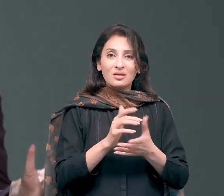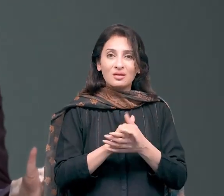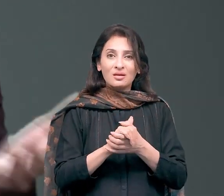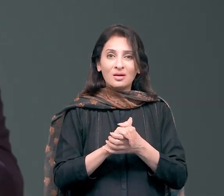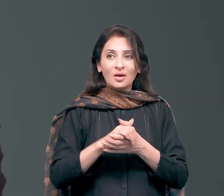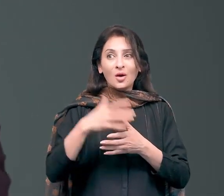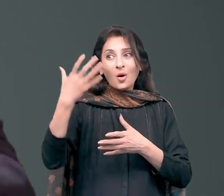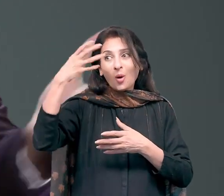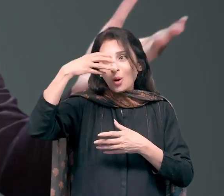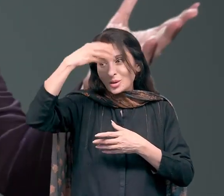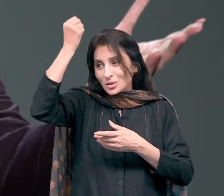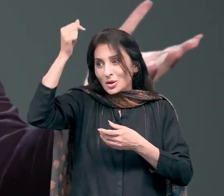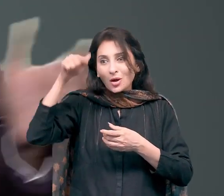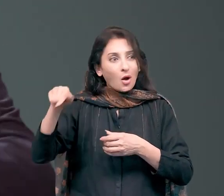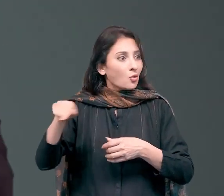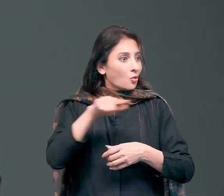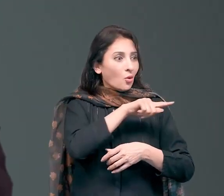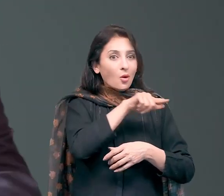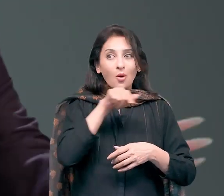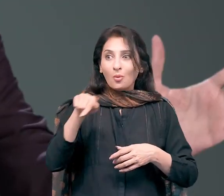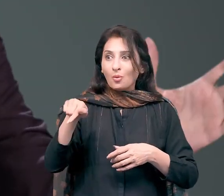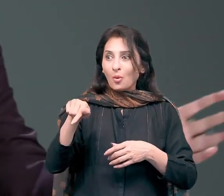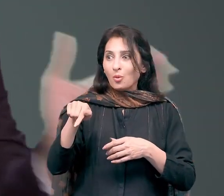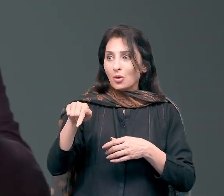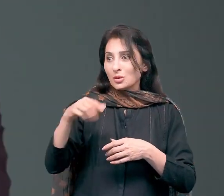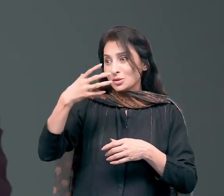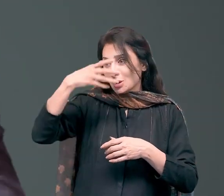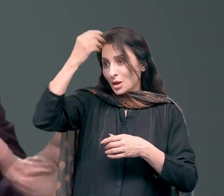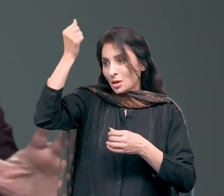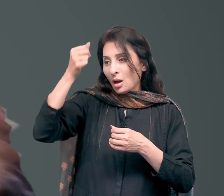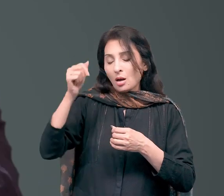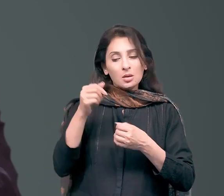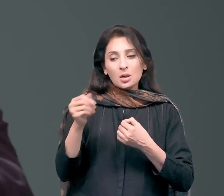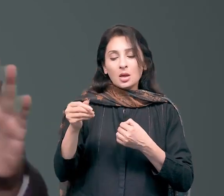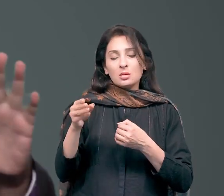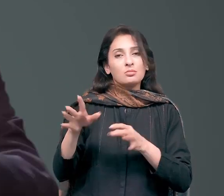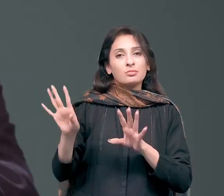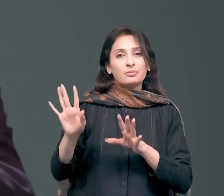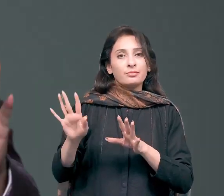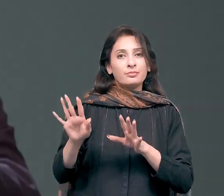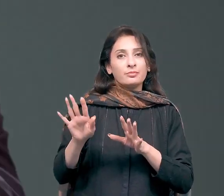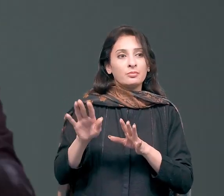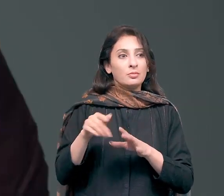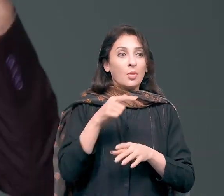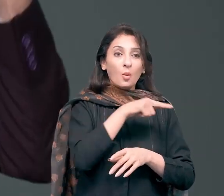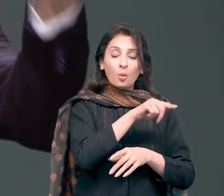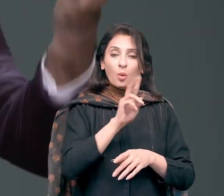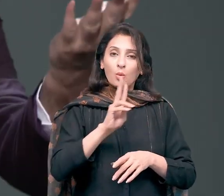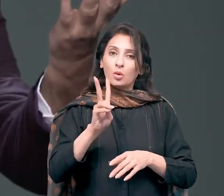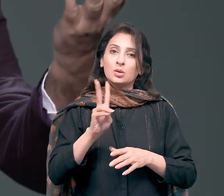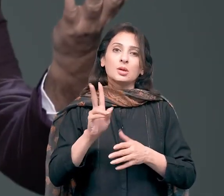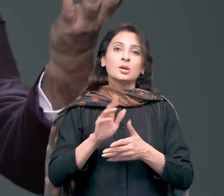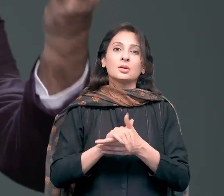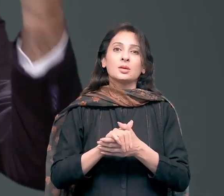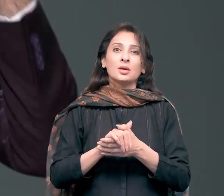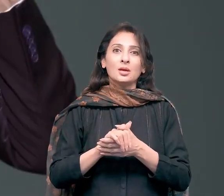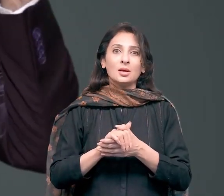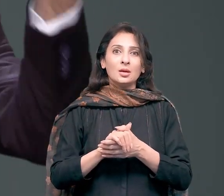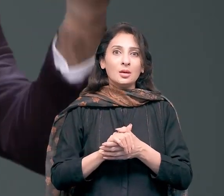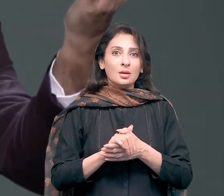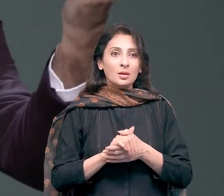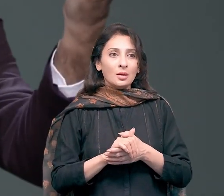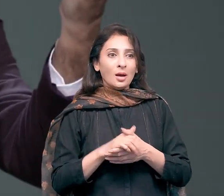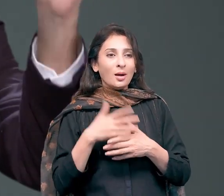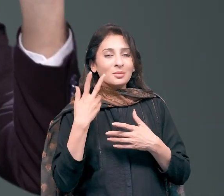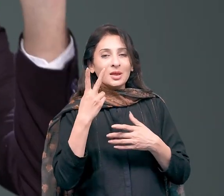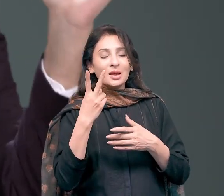تھی، اور مسلمانوں کا وجود، مسلم لیگ کا وجود، جناح کا وجود قابل قبول نہیں تھا. اور کب؟ اب آپ